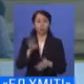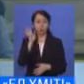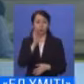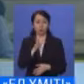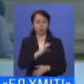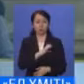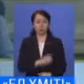ресурсы